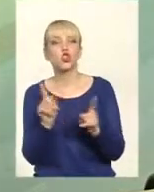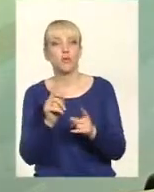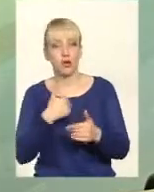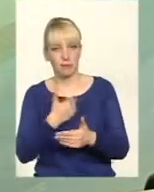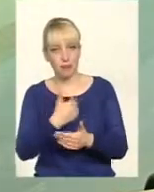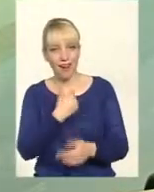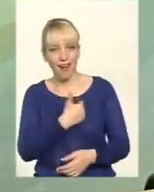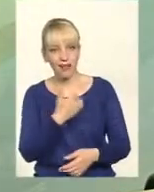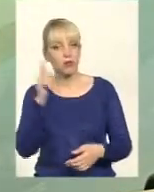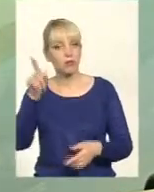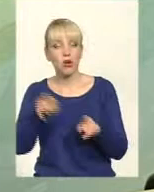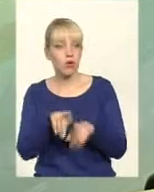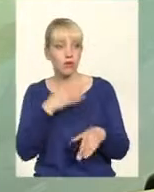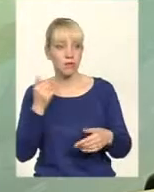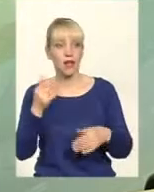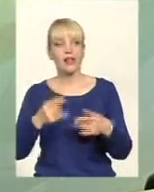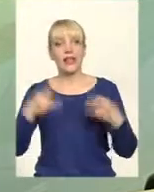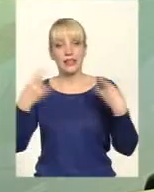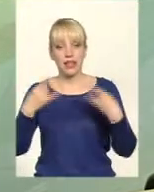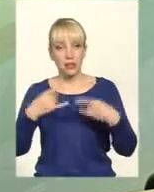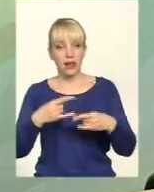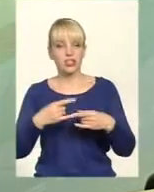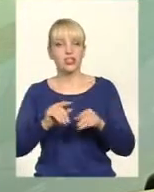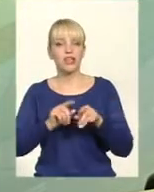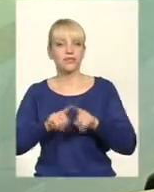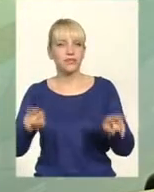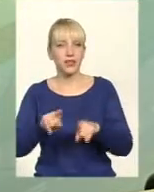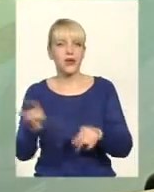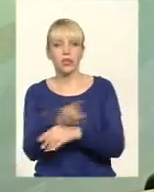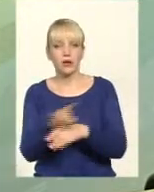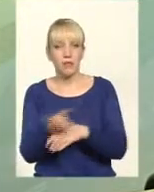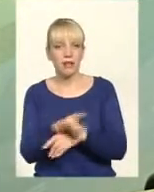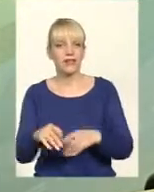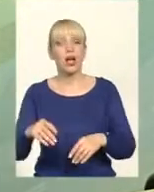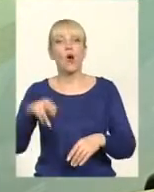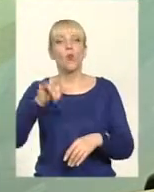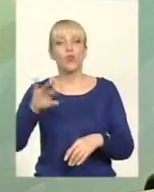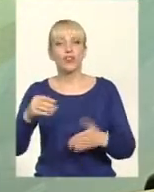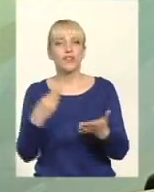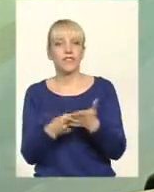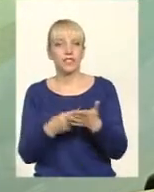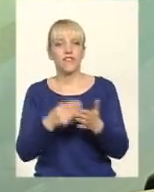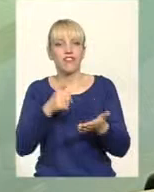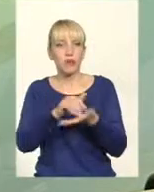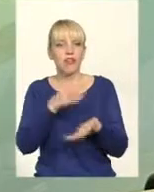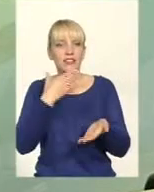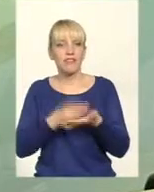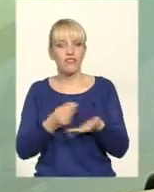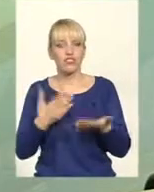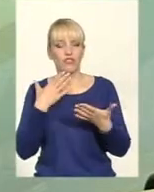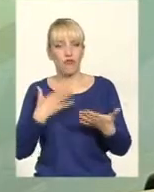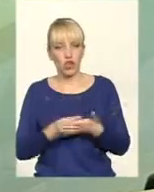немає, там телебачення дурманить, Путін фінансує цих терористів, відмовляється навіть від тих своїх солдатів, від тих людей, які,